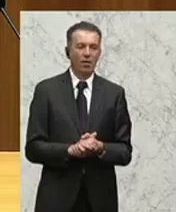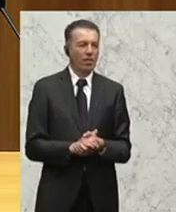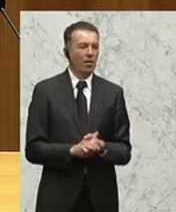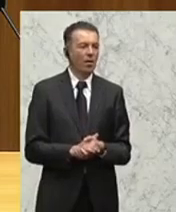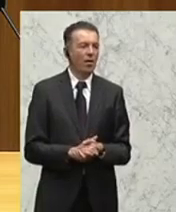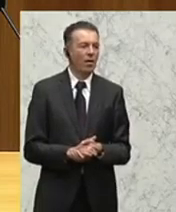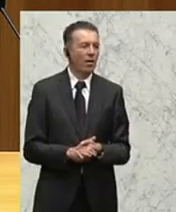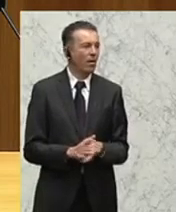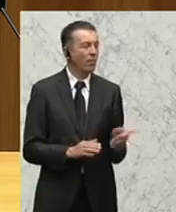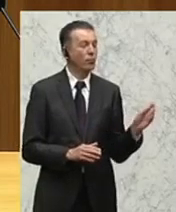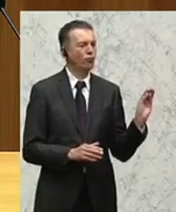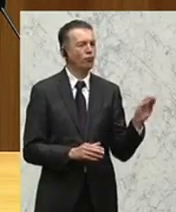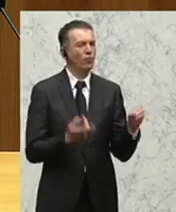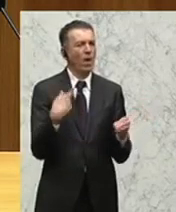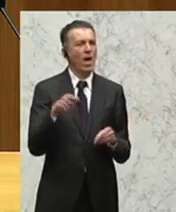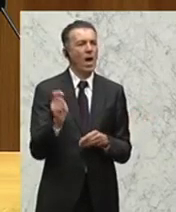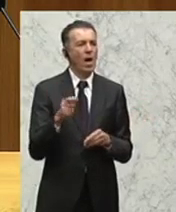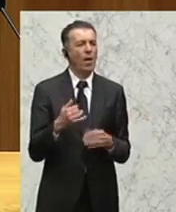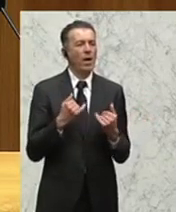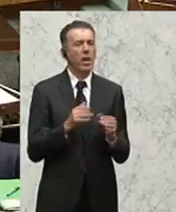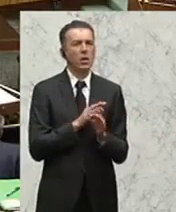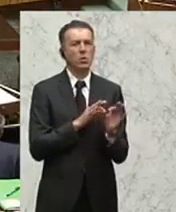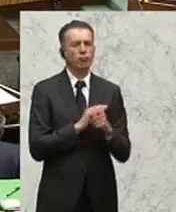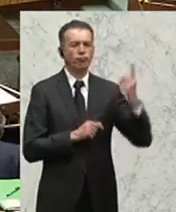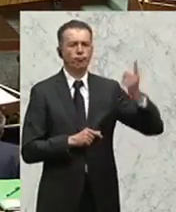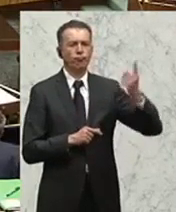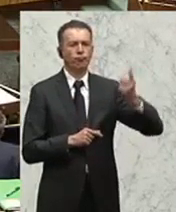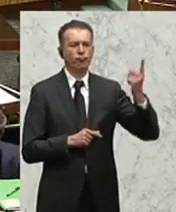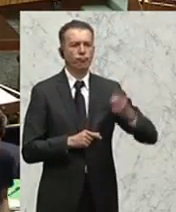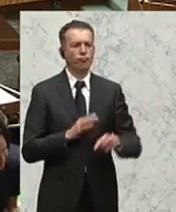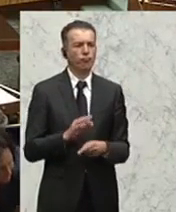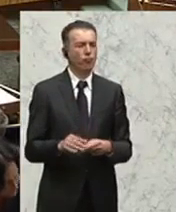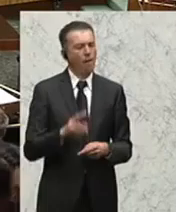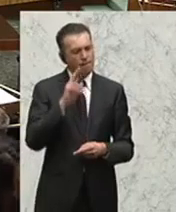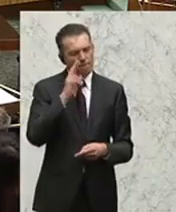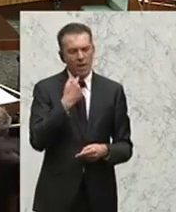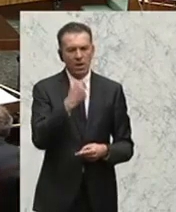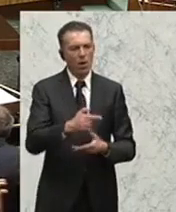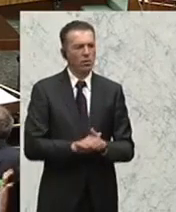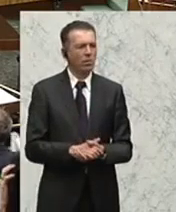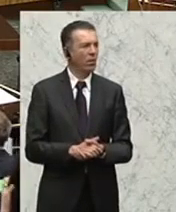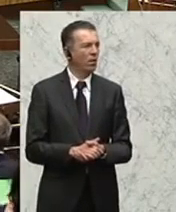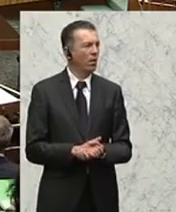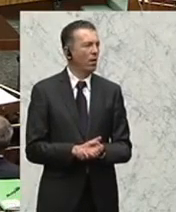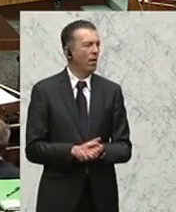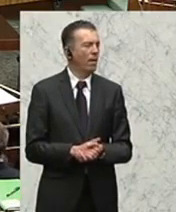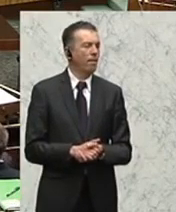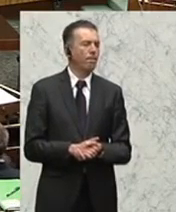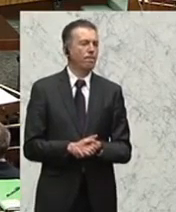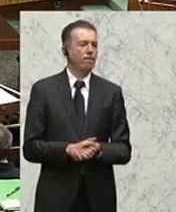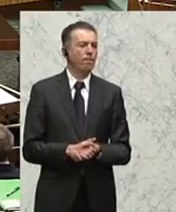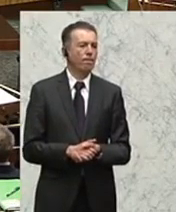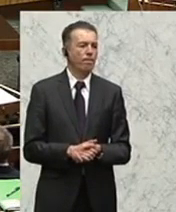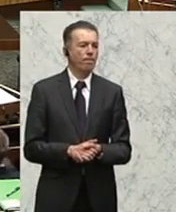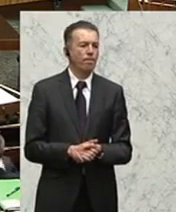bitte sehr an. Herr Abgeordneter, ich erteile Ihnen einen Ordnungsruf für diese ungehörige Äußerung in meine Richtung. Ich entschuldige